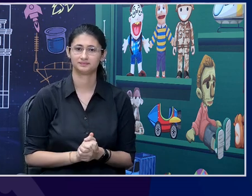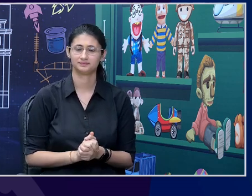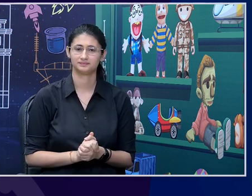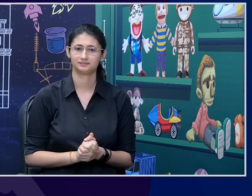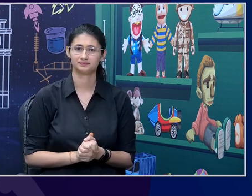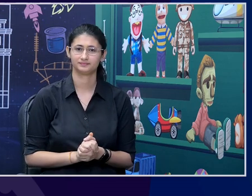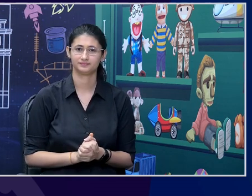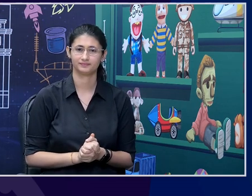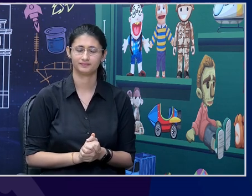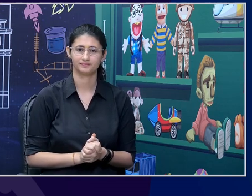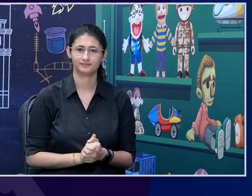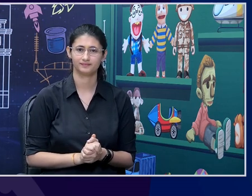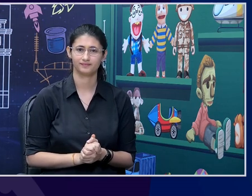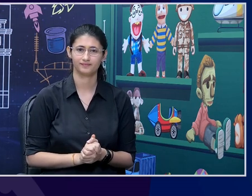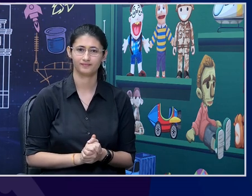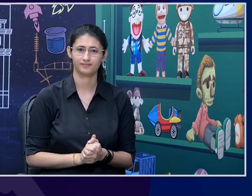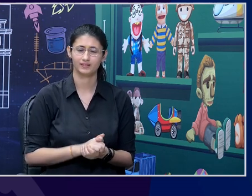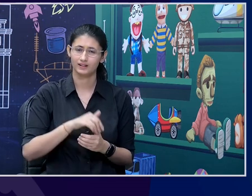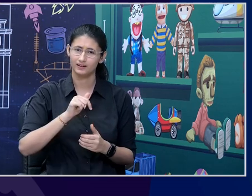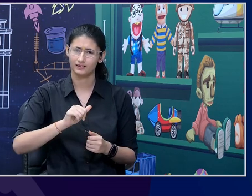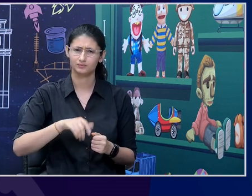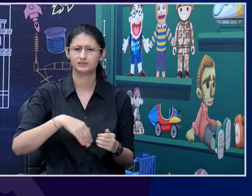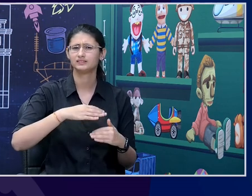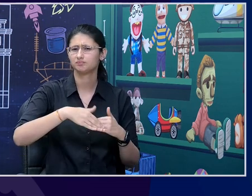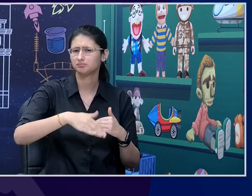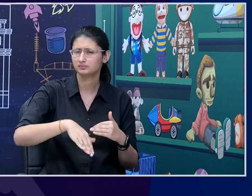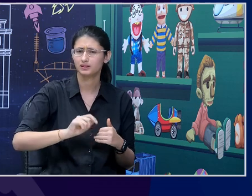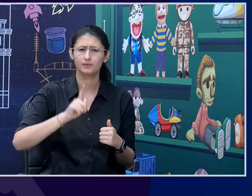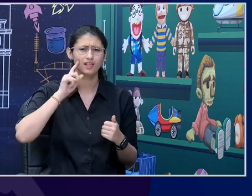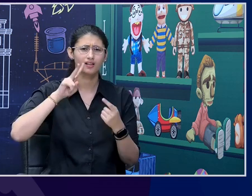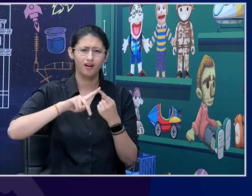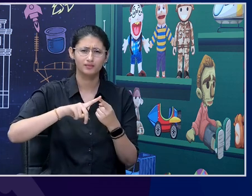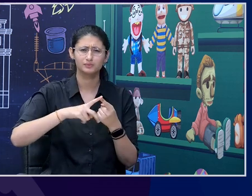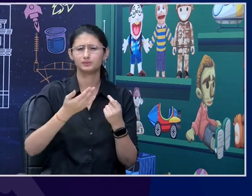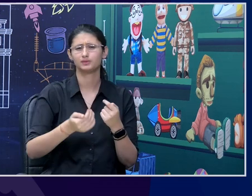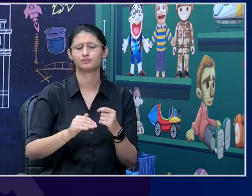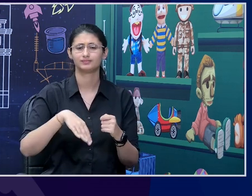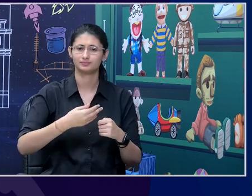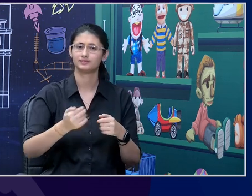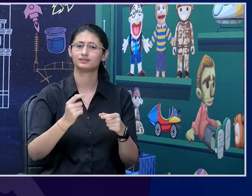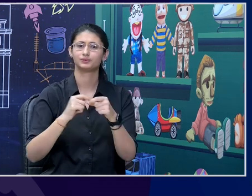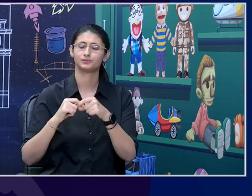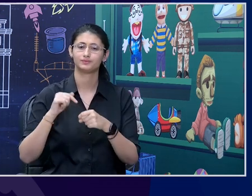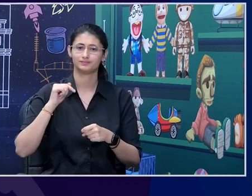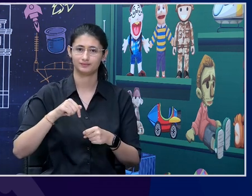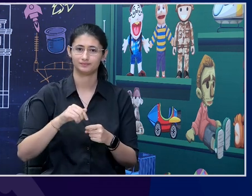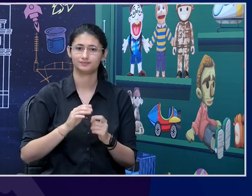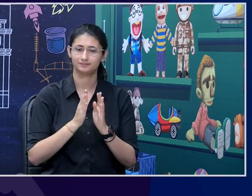फिलहाल आप हमारे तमाम और सेशंस के लिए जुड़े रहिए मुझे और मेरी पुरी टीम को दीजिए इजाजत नमस्कार